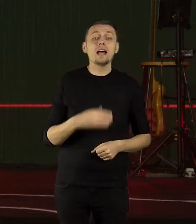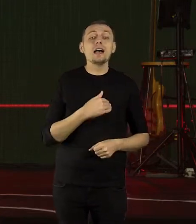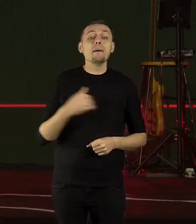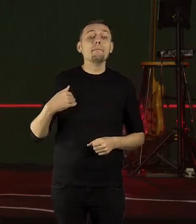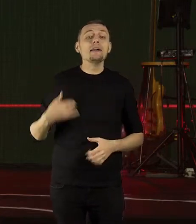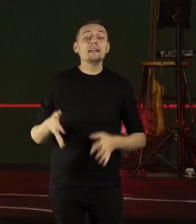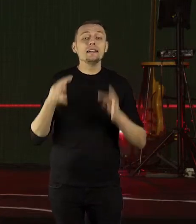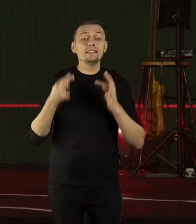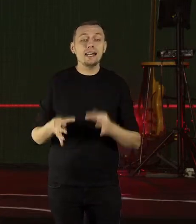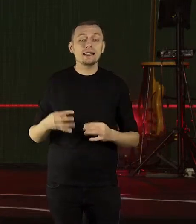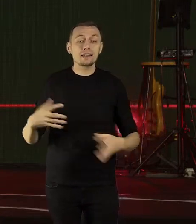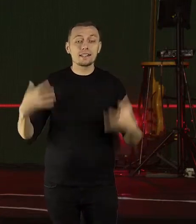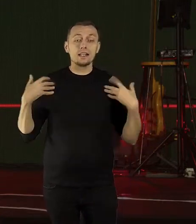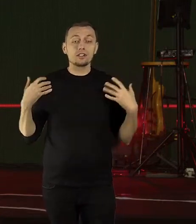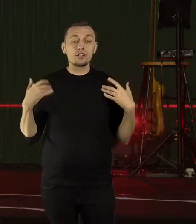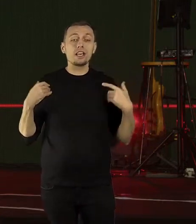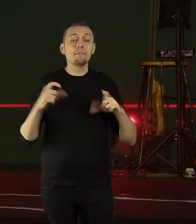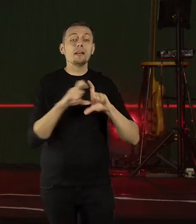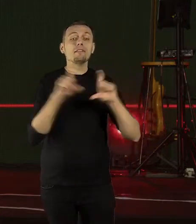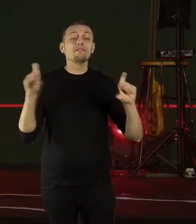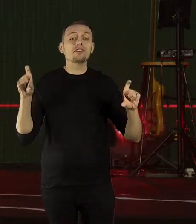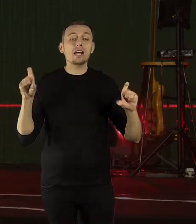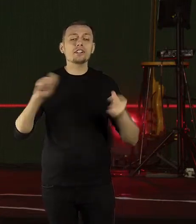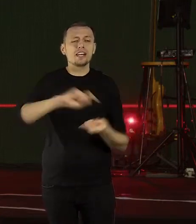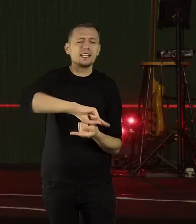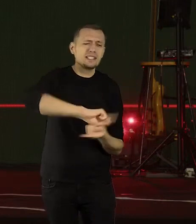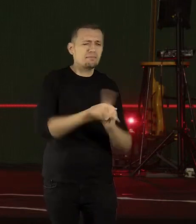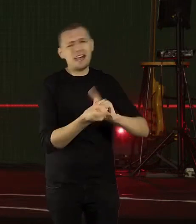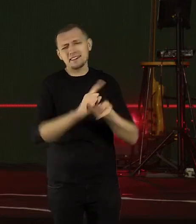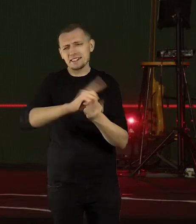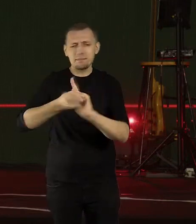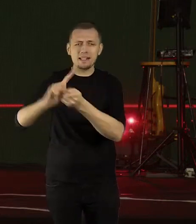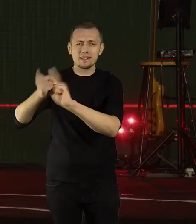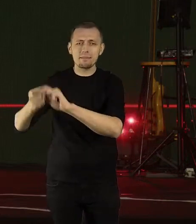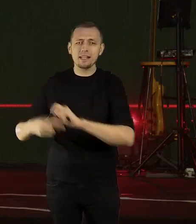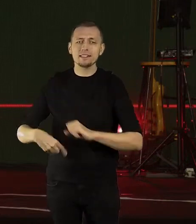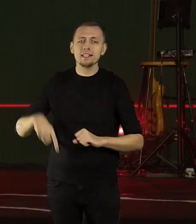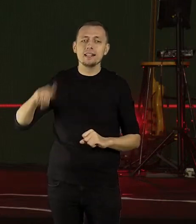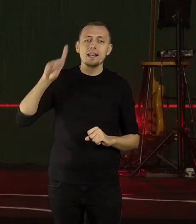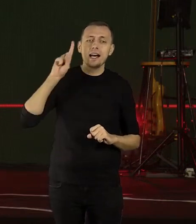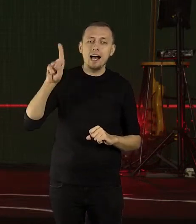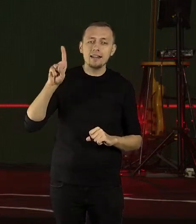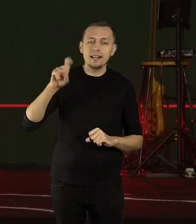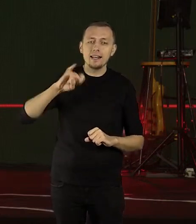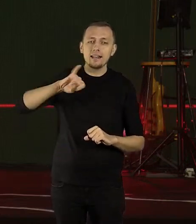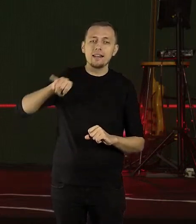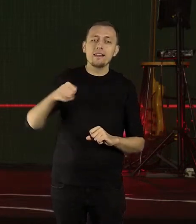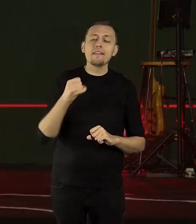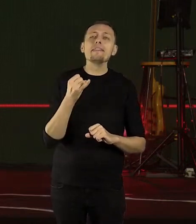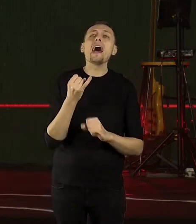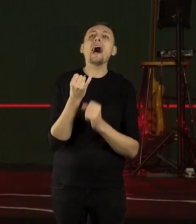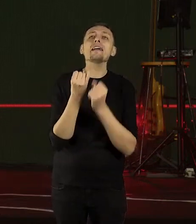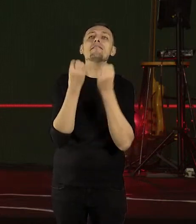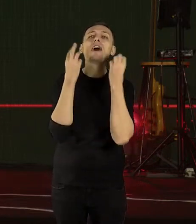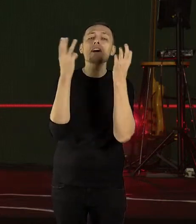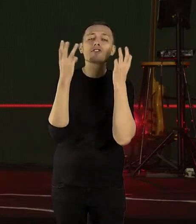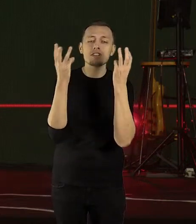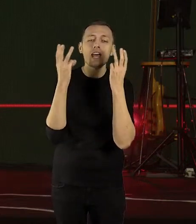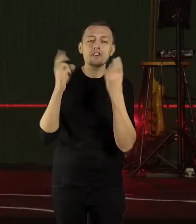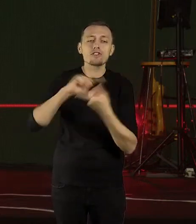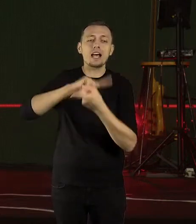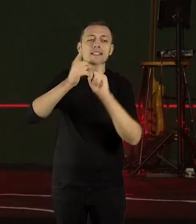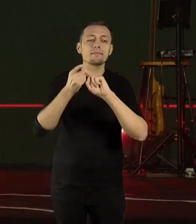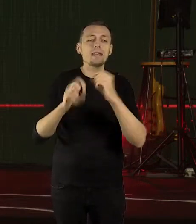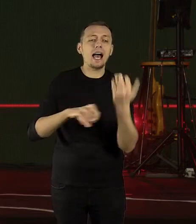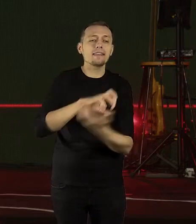wręcz rewolucyjna przemiana to jest ta, która właśnie rozpoczęła się w korycie, w stajni,